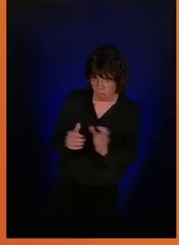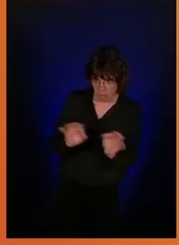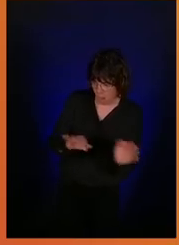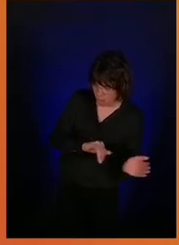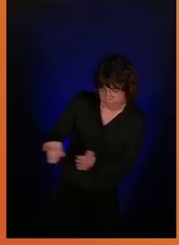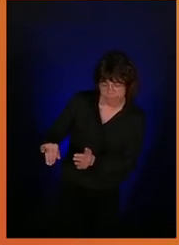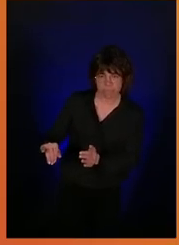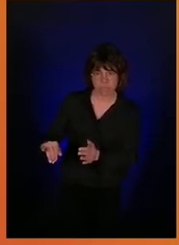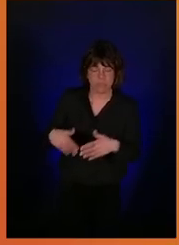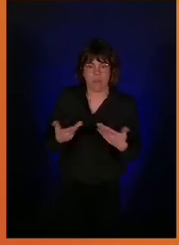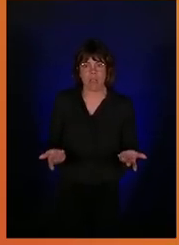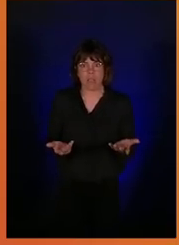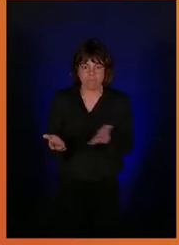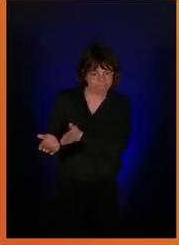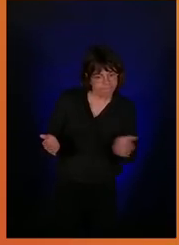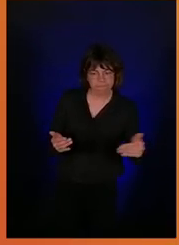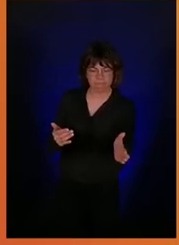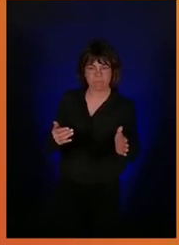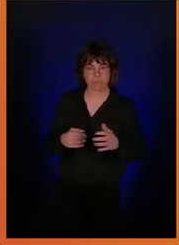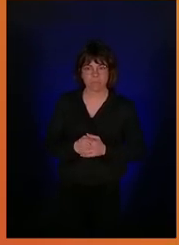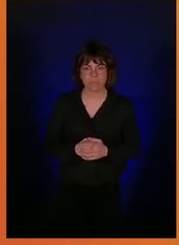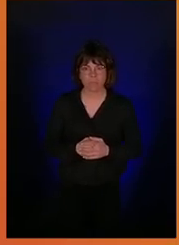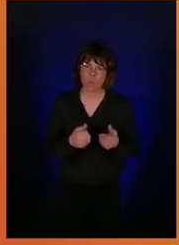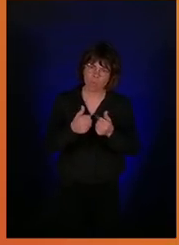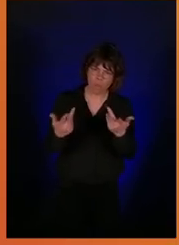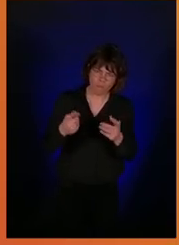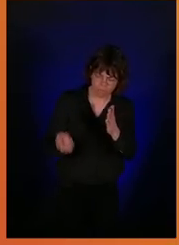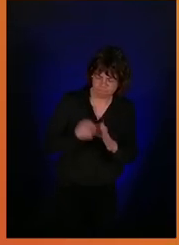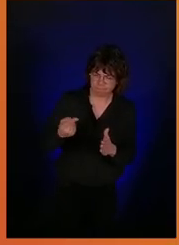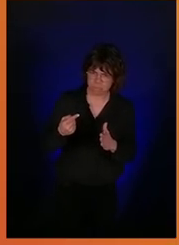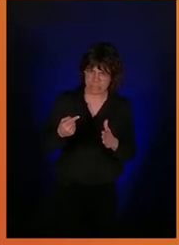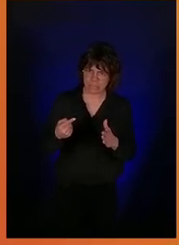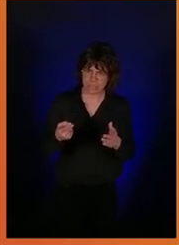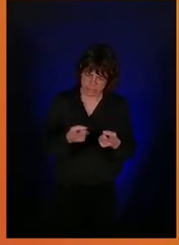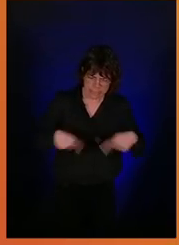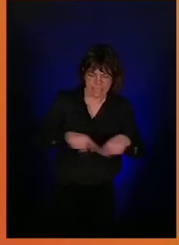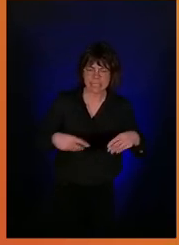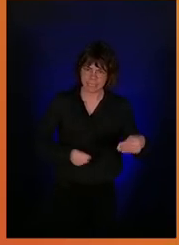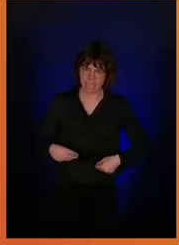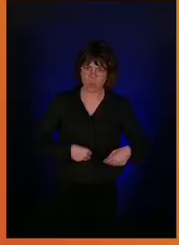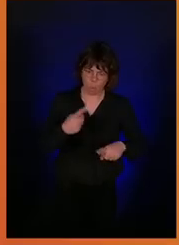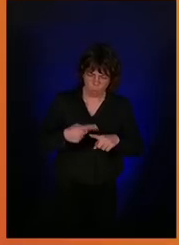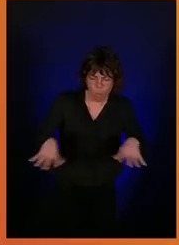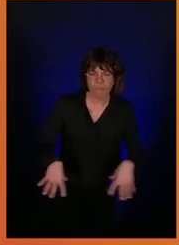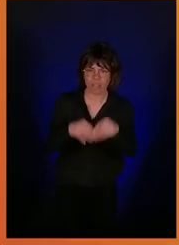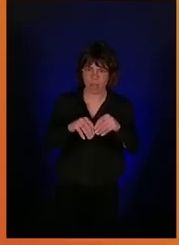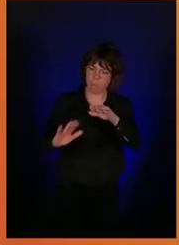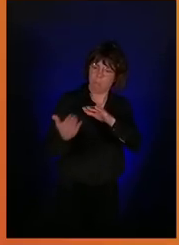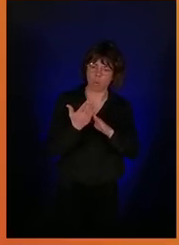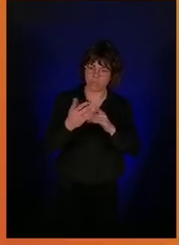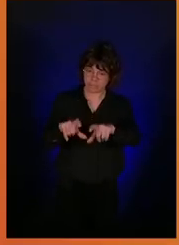tout simplement on ne contourne pas. À plusieurs reprises, notre direction confédérale est passée outre les principes de nos